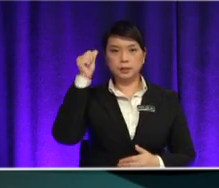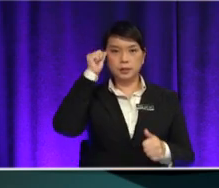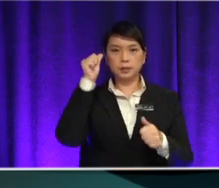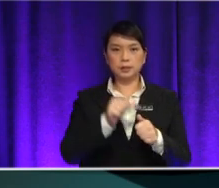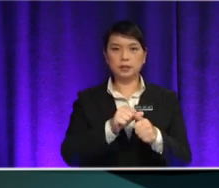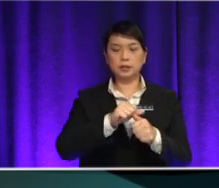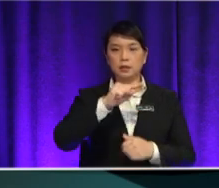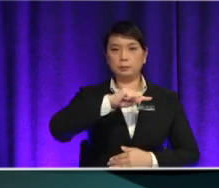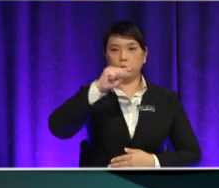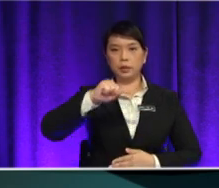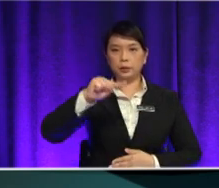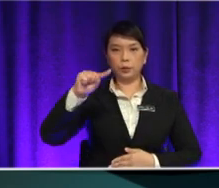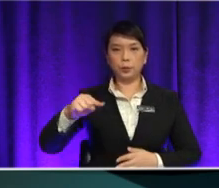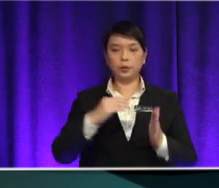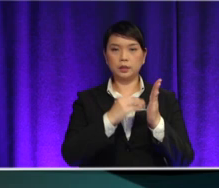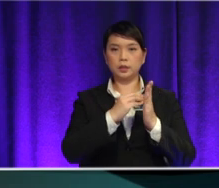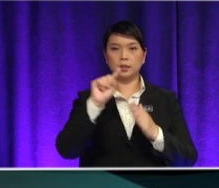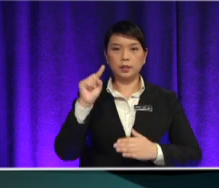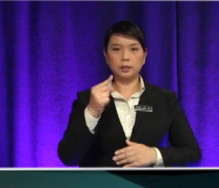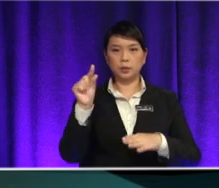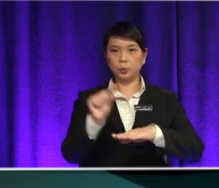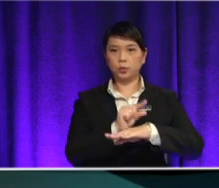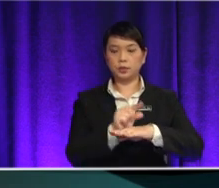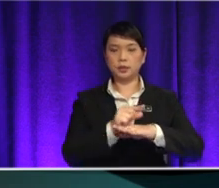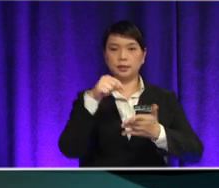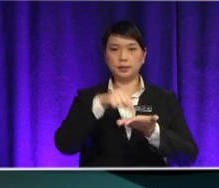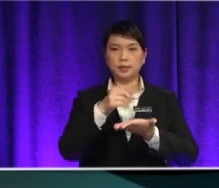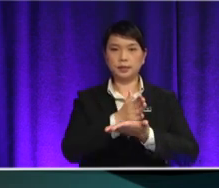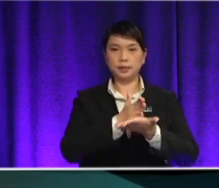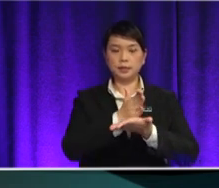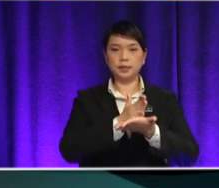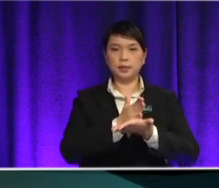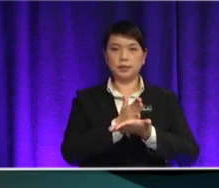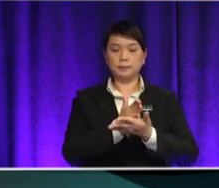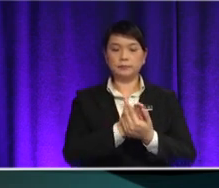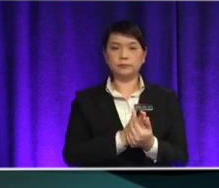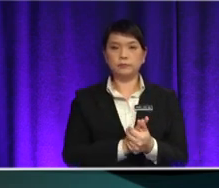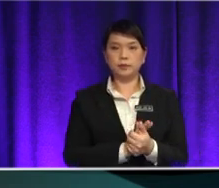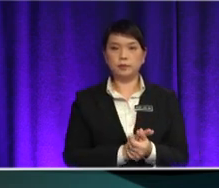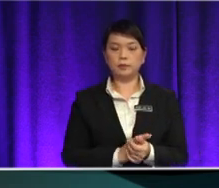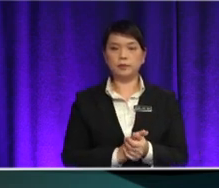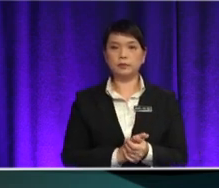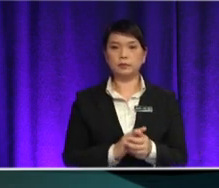hanya menggunakan titik tengah, Nisa. Sebab itu, kalau kita lihat daripada graf histogram